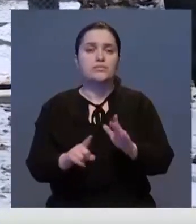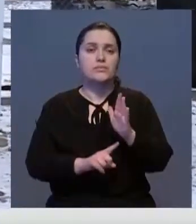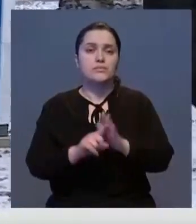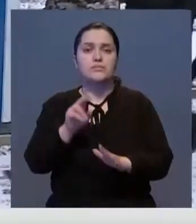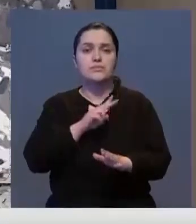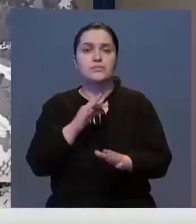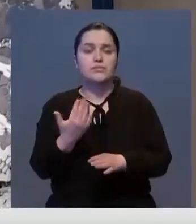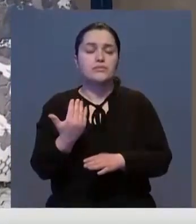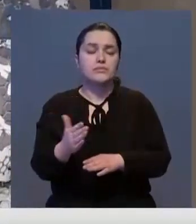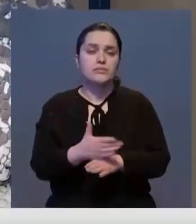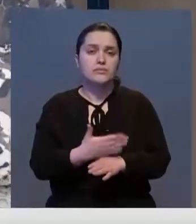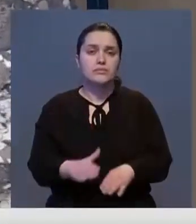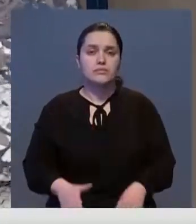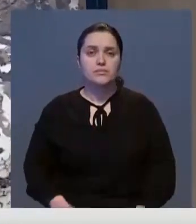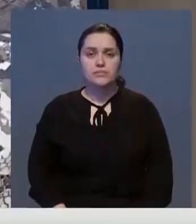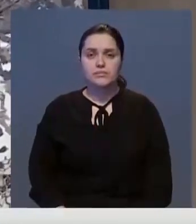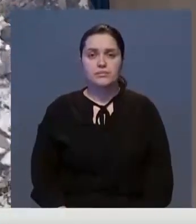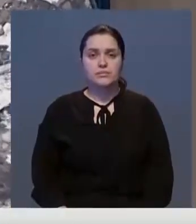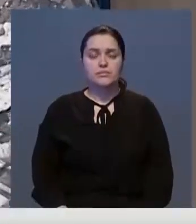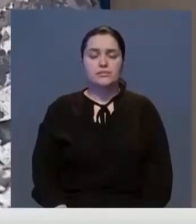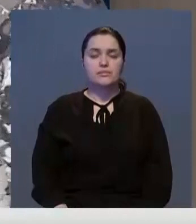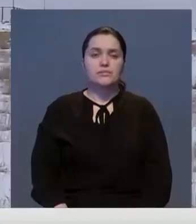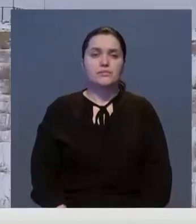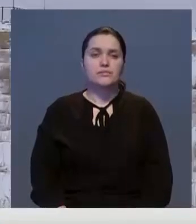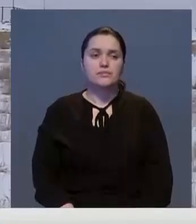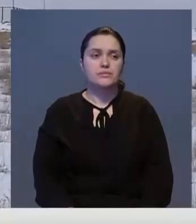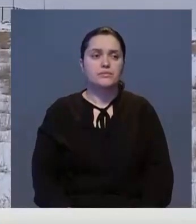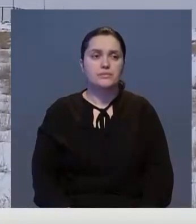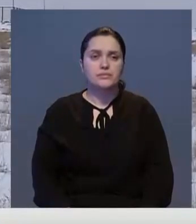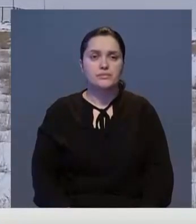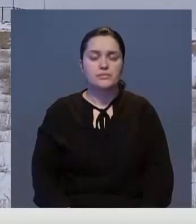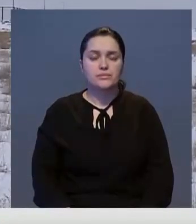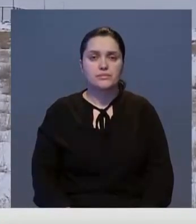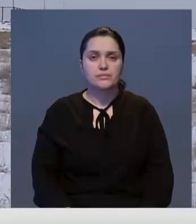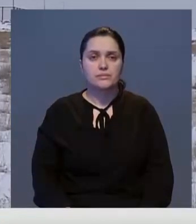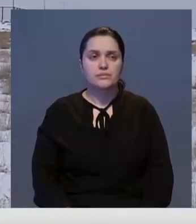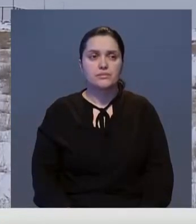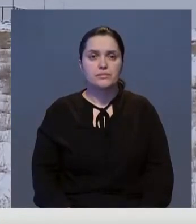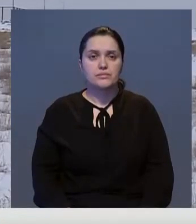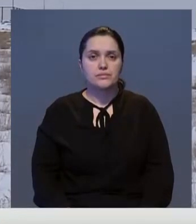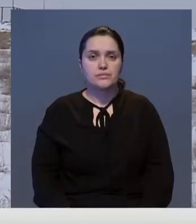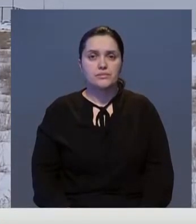по его сортировке. Райхан Тажибаева, Канат Инсибаев, Айтмухамед Байтулдаев, Кызылординская область, Хабар 24.